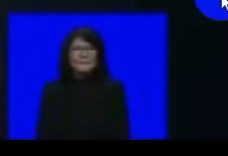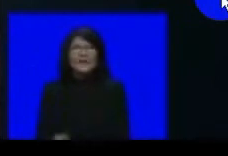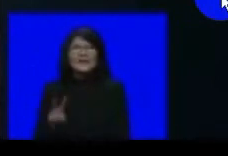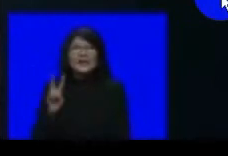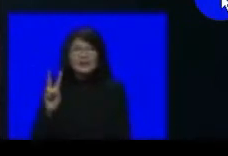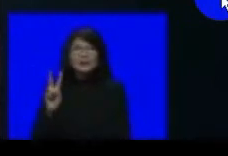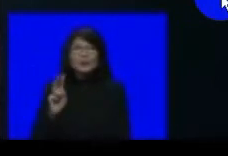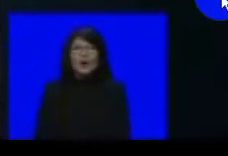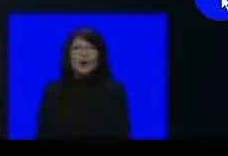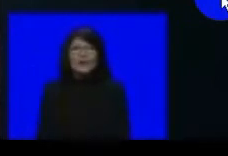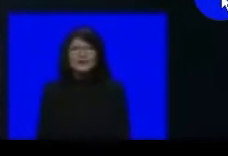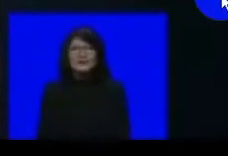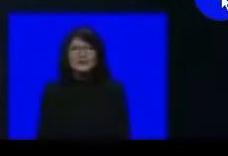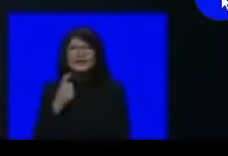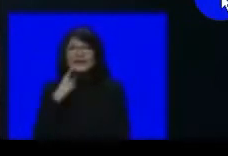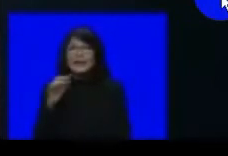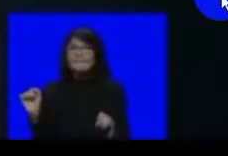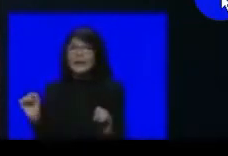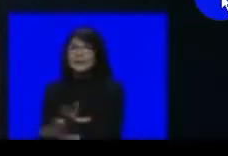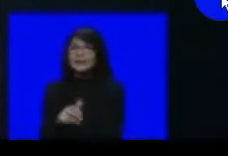Mbak Yohana, tentang praktek baik.